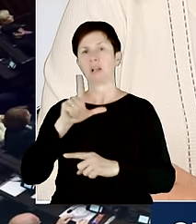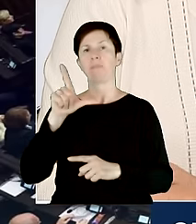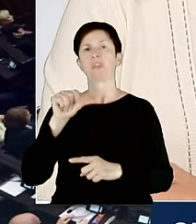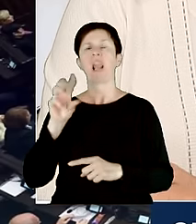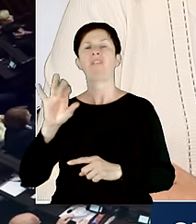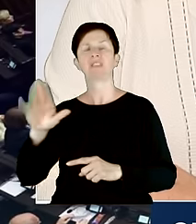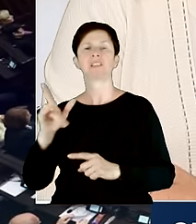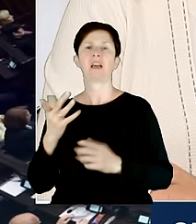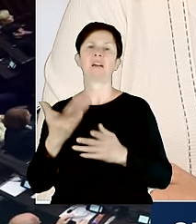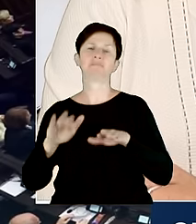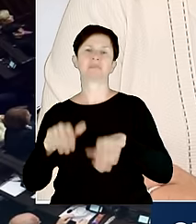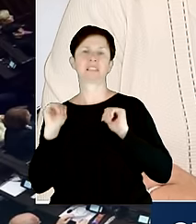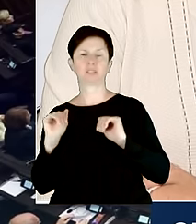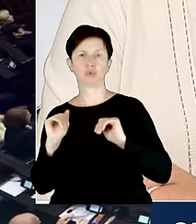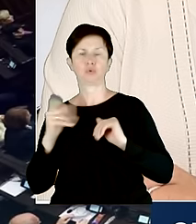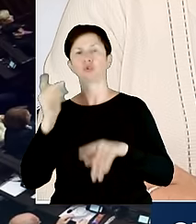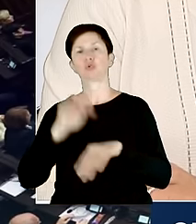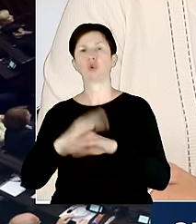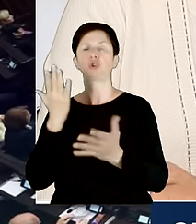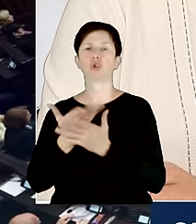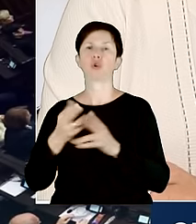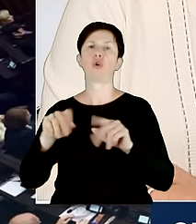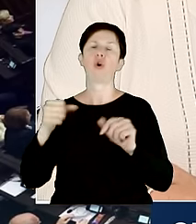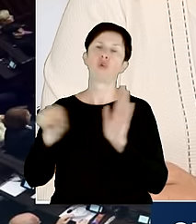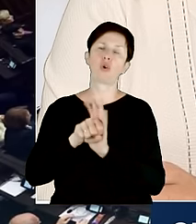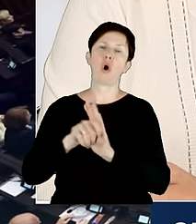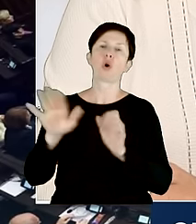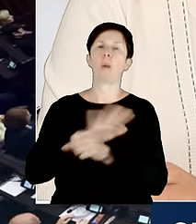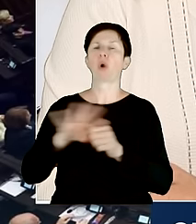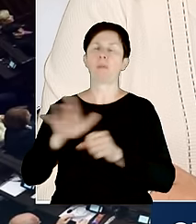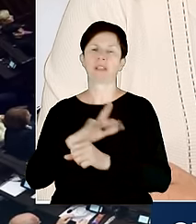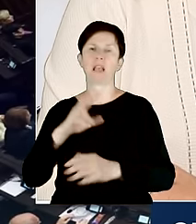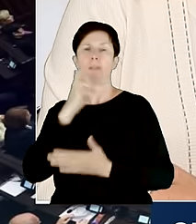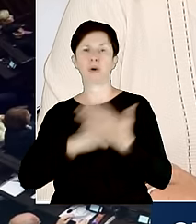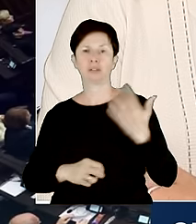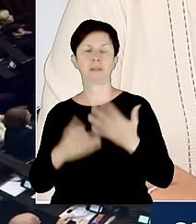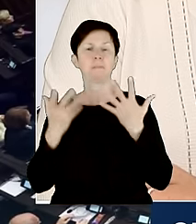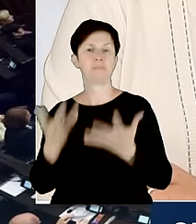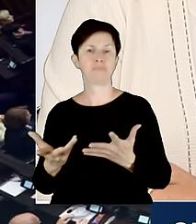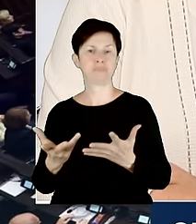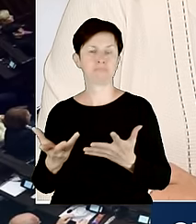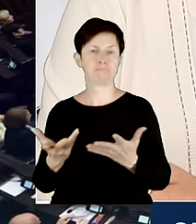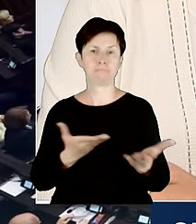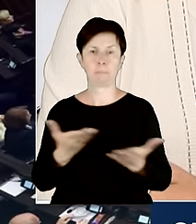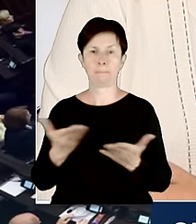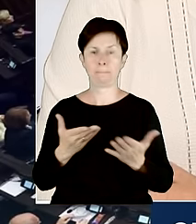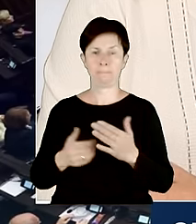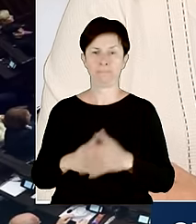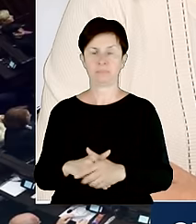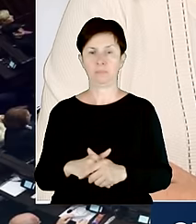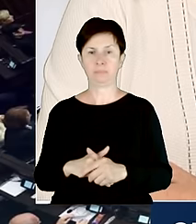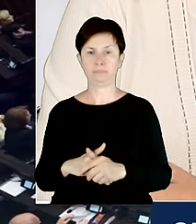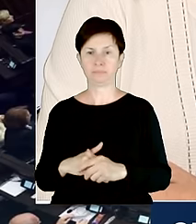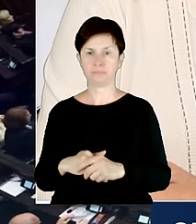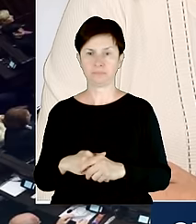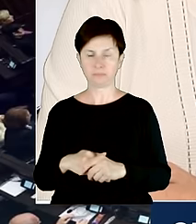zapędami i zgodzi się wyłącznie na powrót do kompromisu aborcyjnego, kiedy wy chcecie aborcji na życzenie, bez jakichkolwiek obostrzeń? To gdzie